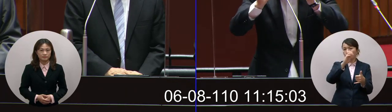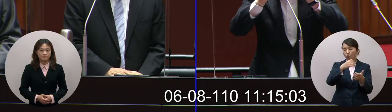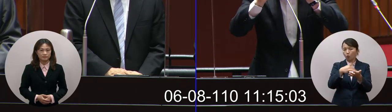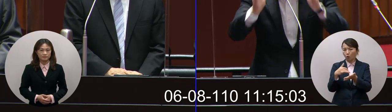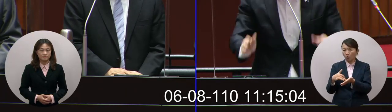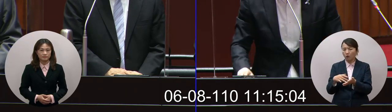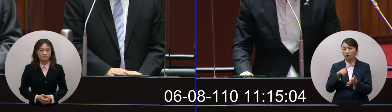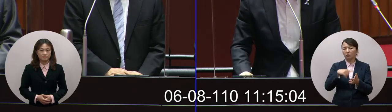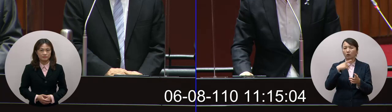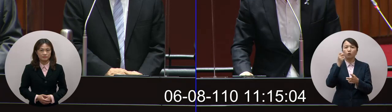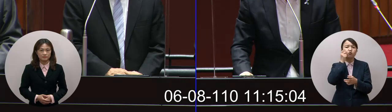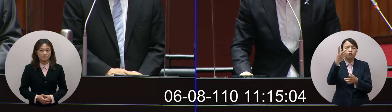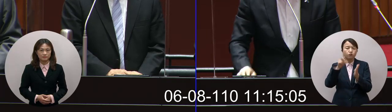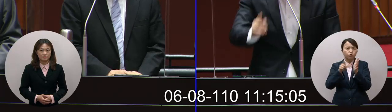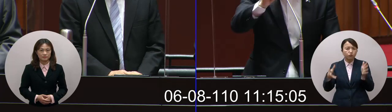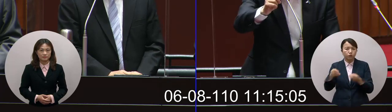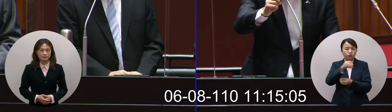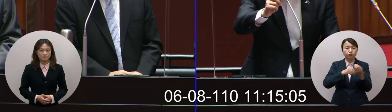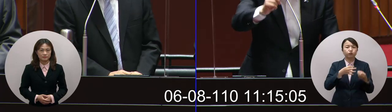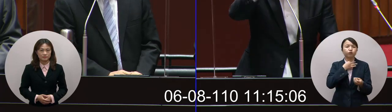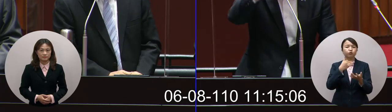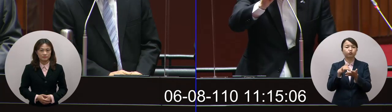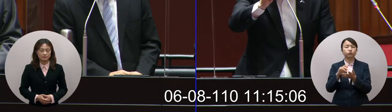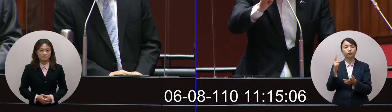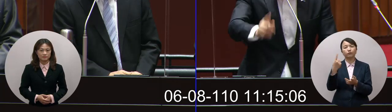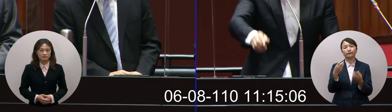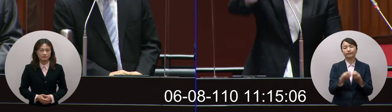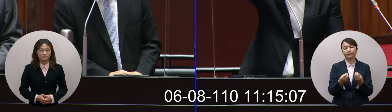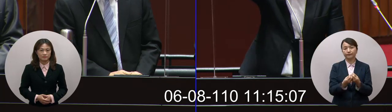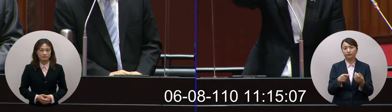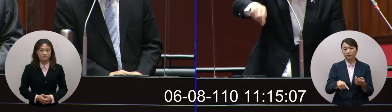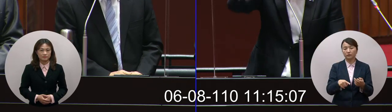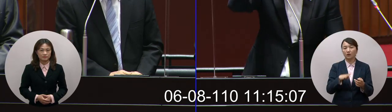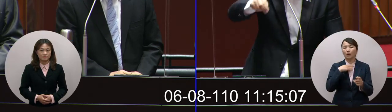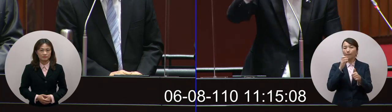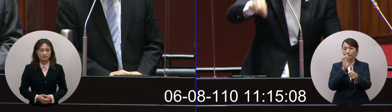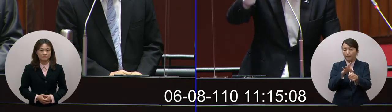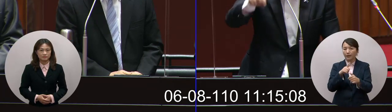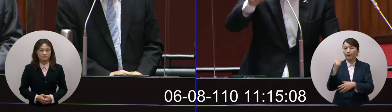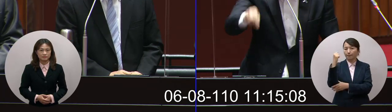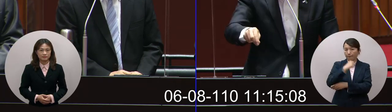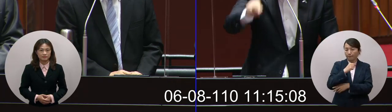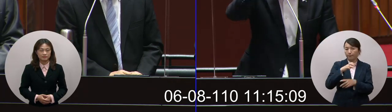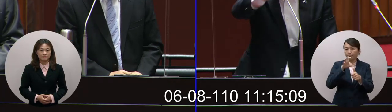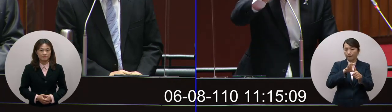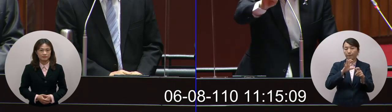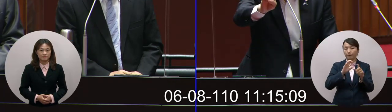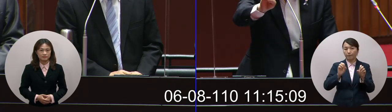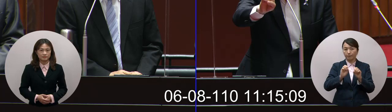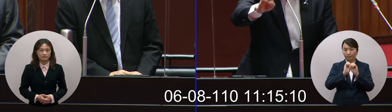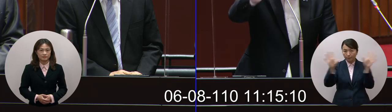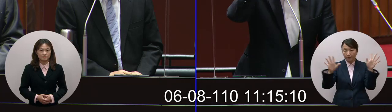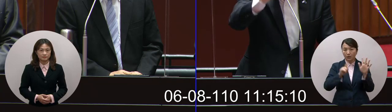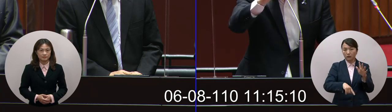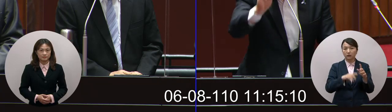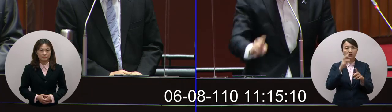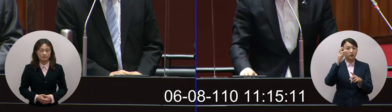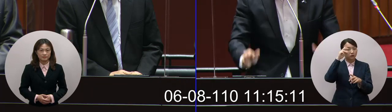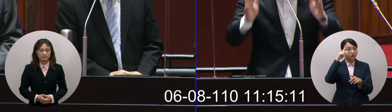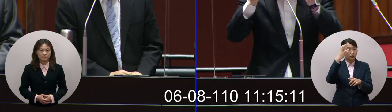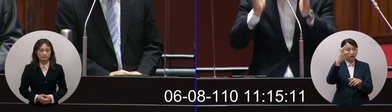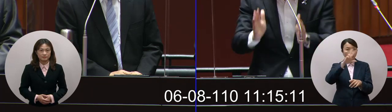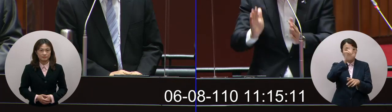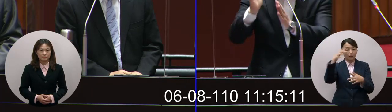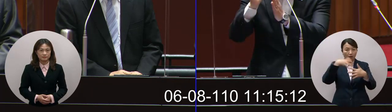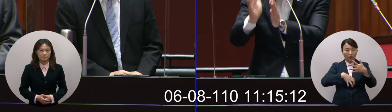么去准备两个月的周转金？我的建议很简单。他只要强制命令发下去30天内，他就应